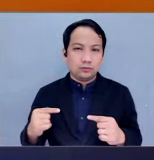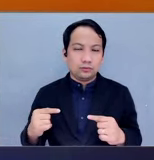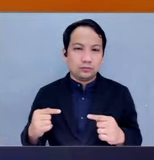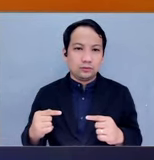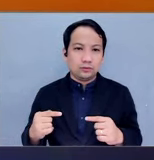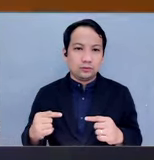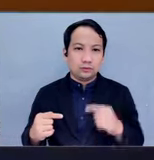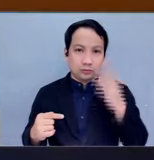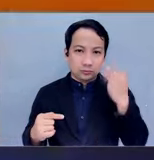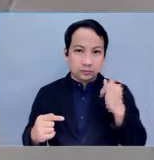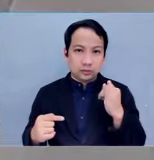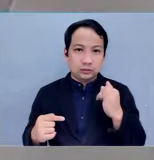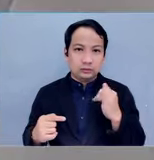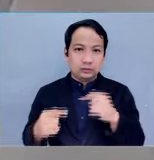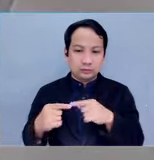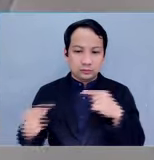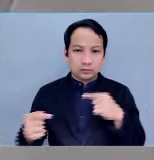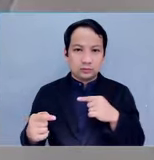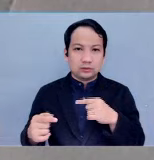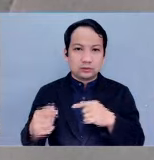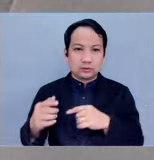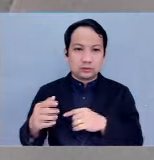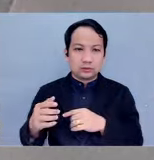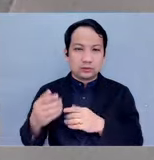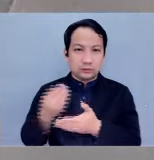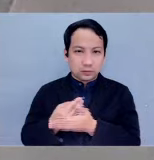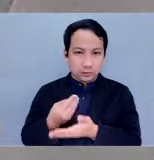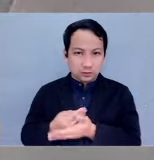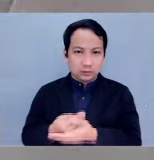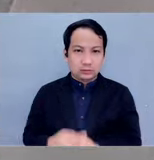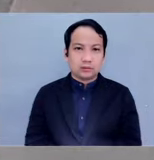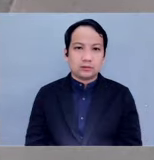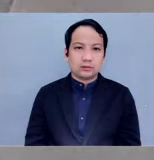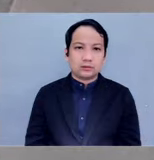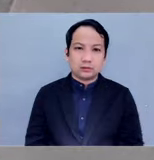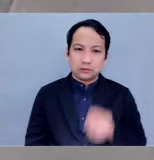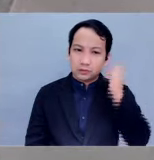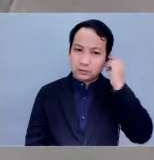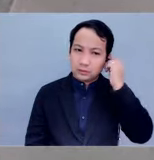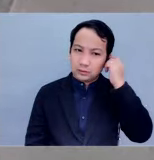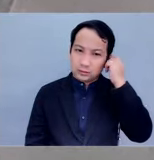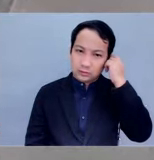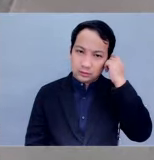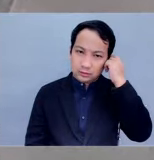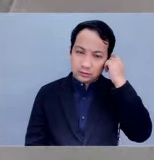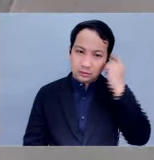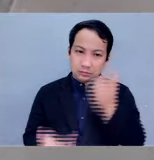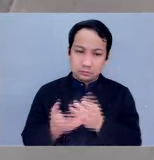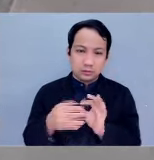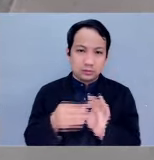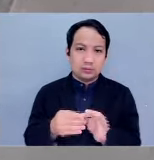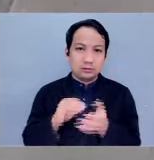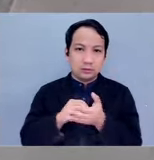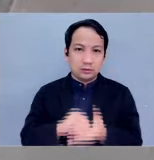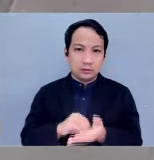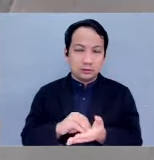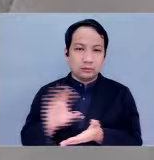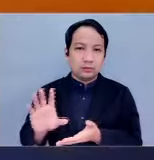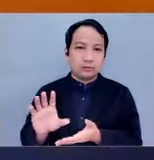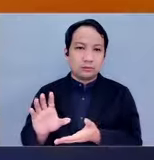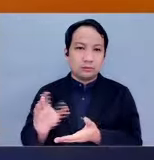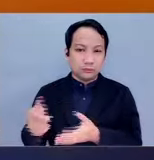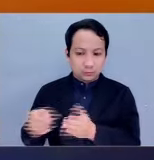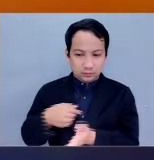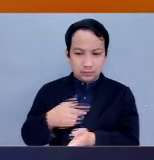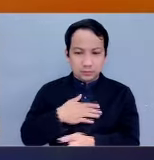dahil sa pera. Hindi po totoo yung ganun. Wala pong ganun. Walang utang na nabanggit sa akin yung anak ko